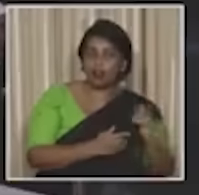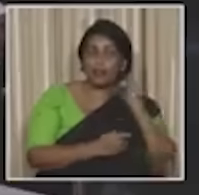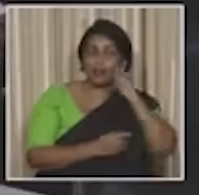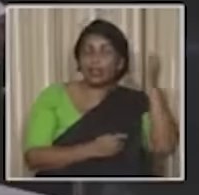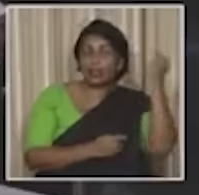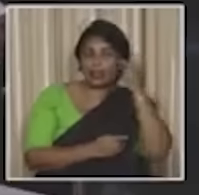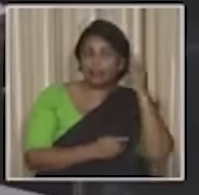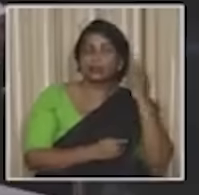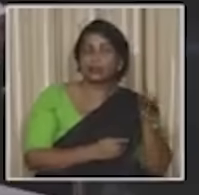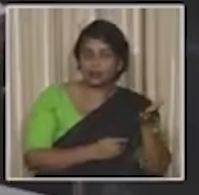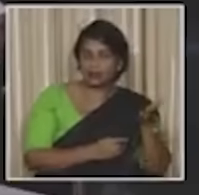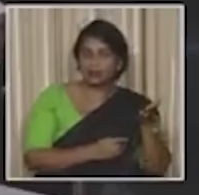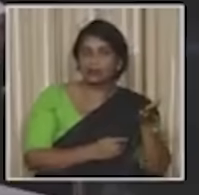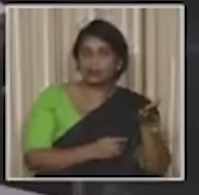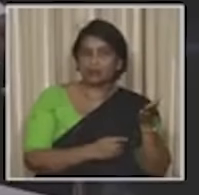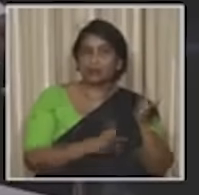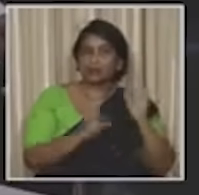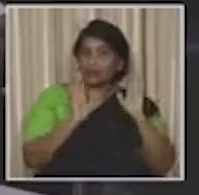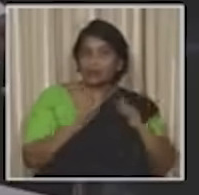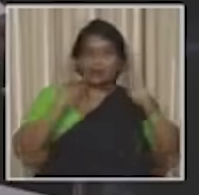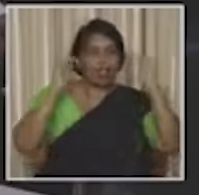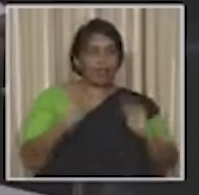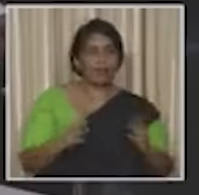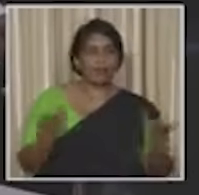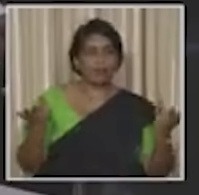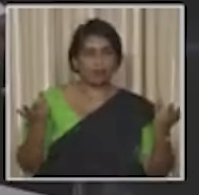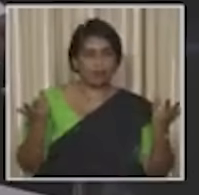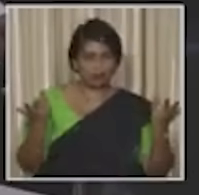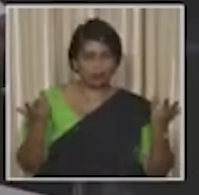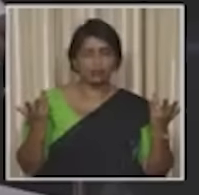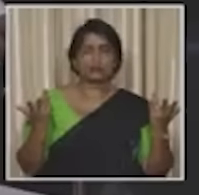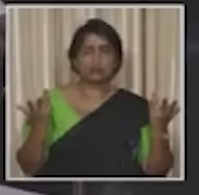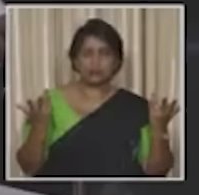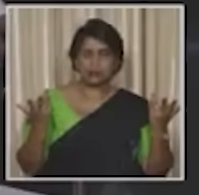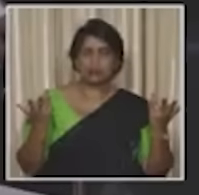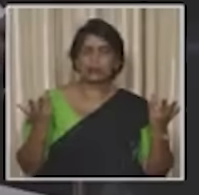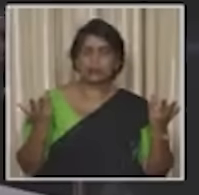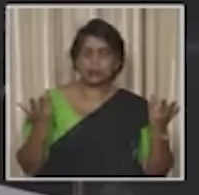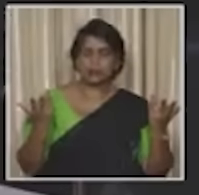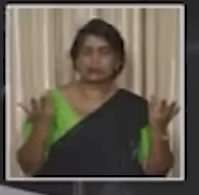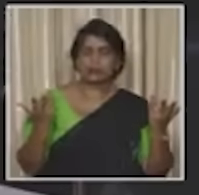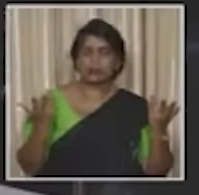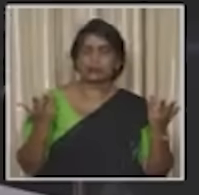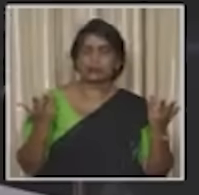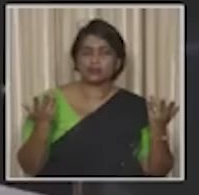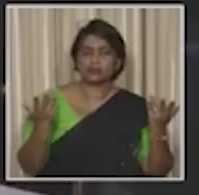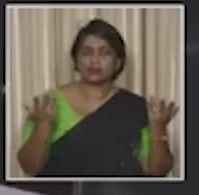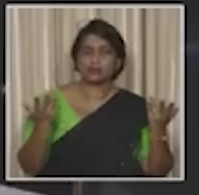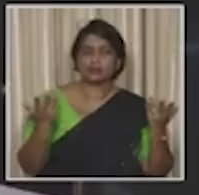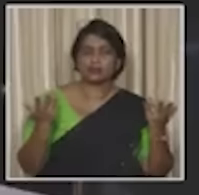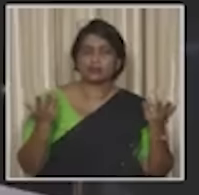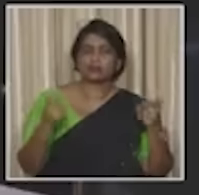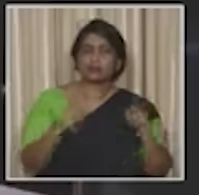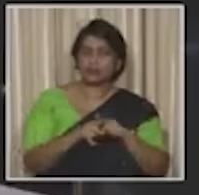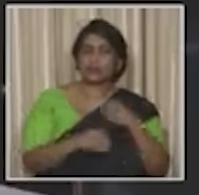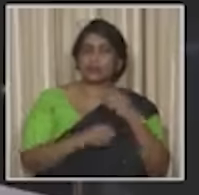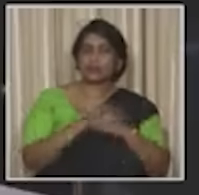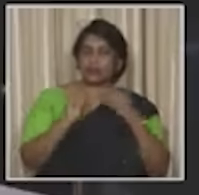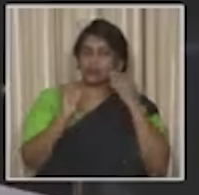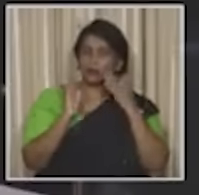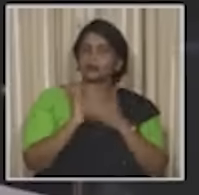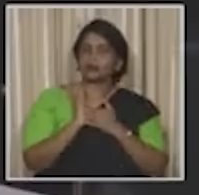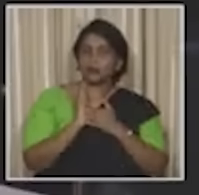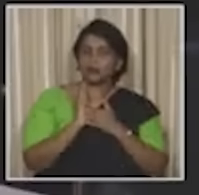minissunge apeekshawak thiyena. Hebe, hema dua ni nene. Hari bom itu tu, betul mana? Minta ada kahle dengan pulang kampungnya. Order